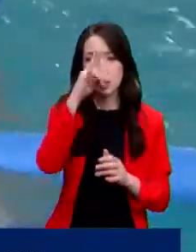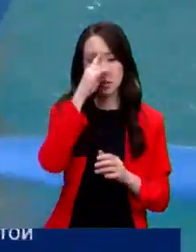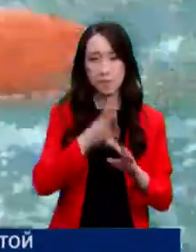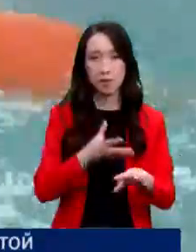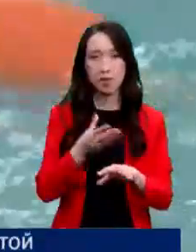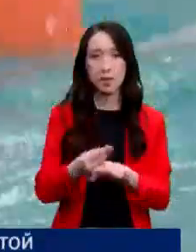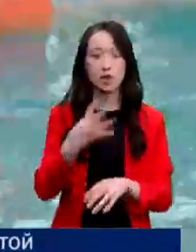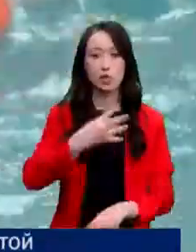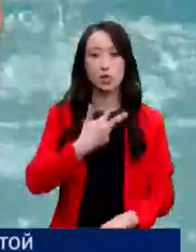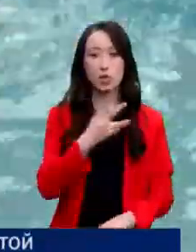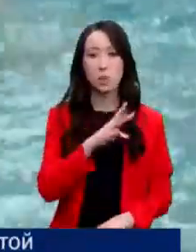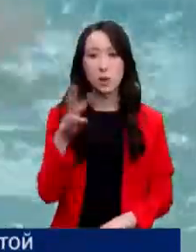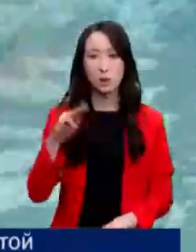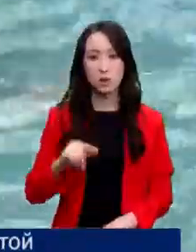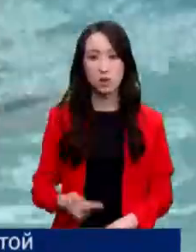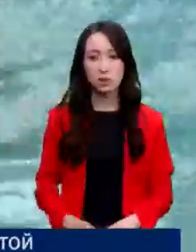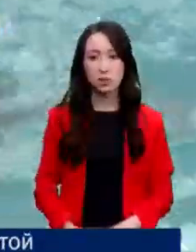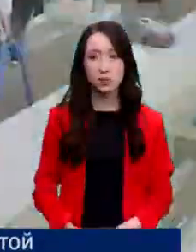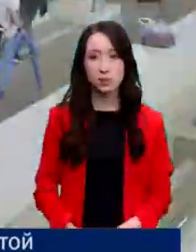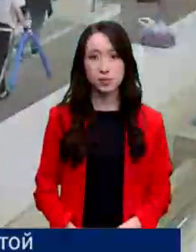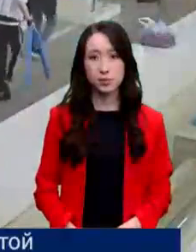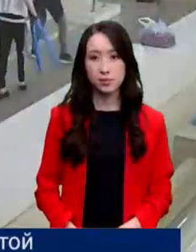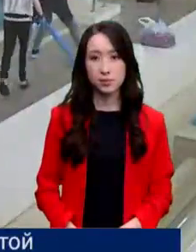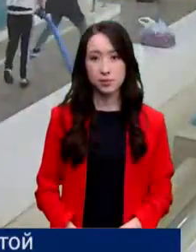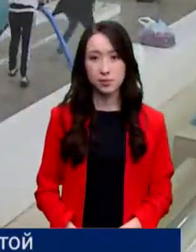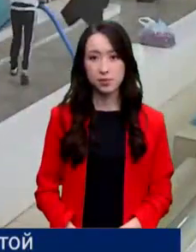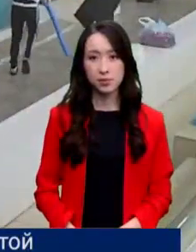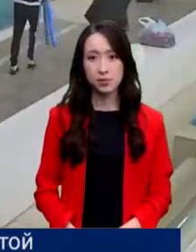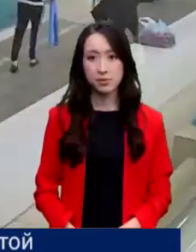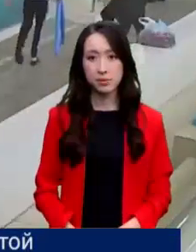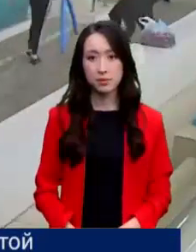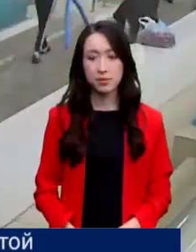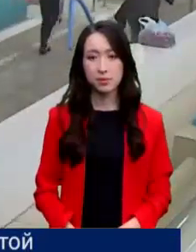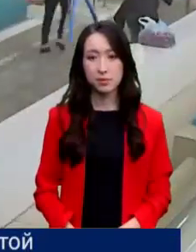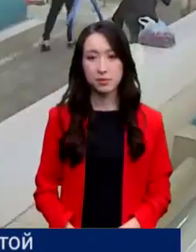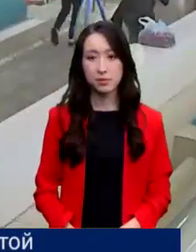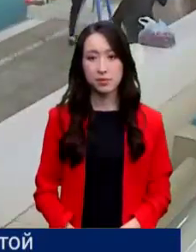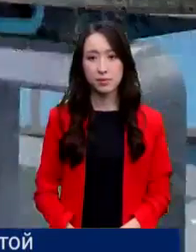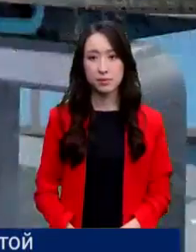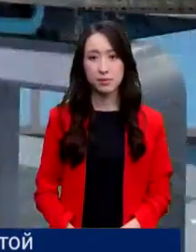выделено 43 миллиона тенге. Вера Шеллер, Дмитрий Оборок, телеканал «Атамикен Бизнес».